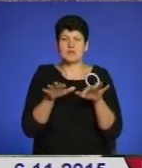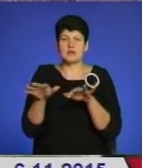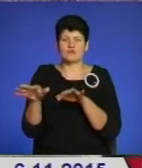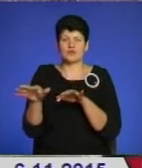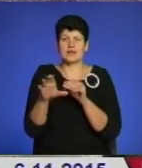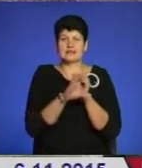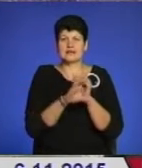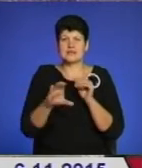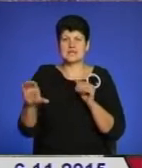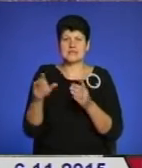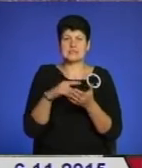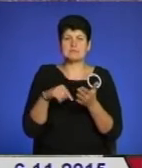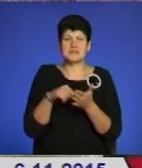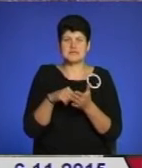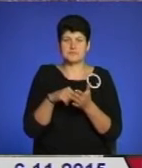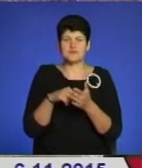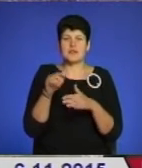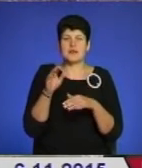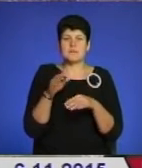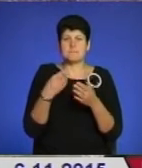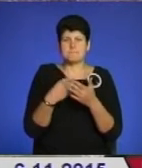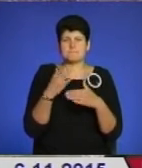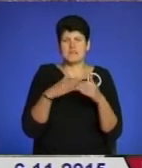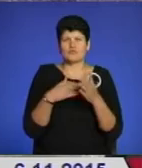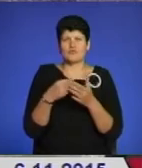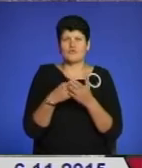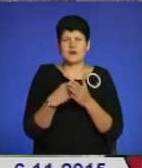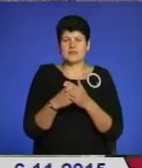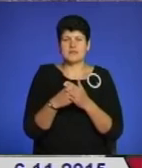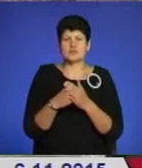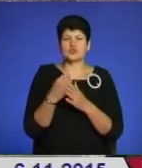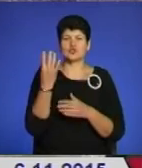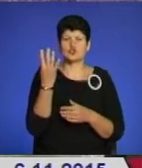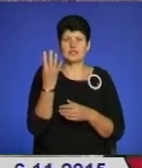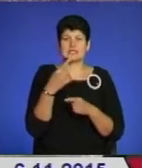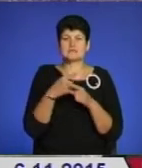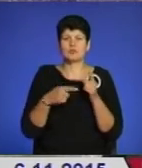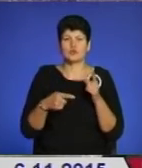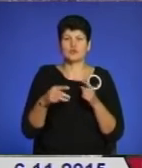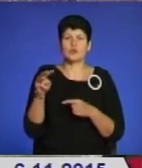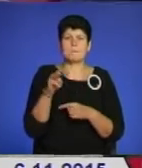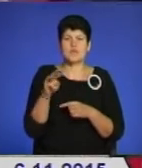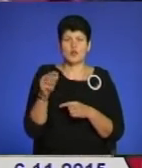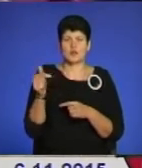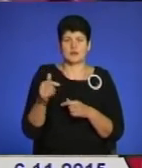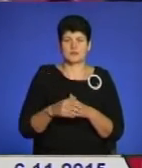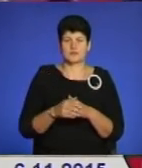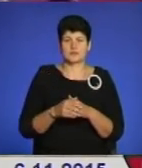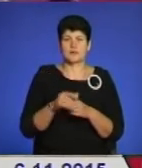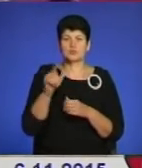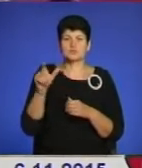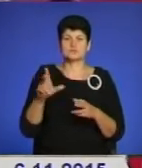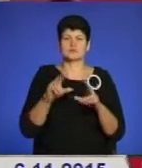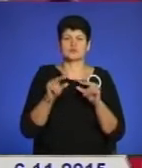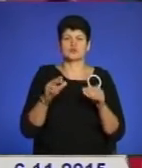самопливної каналізації з міста. Практично вартість проєкту у нас 4,5 мільйони гривень. Громада щаслива,